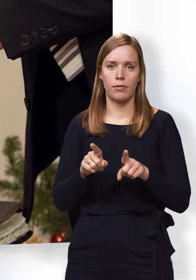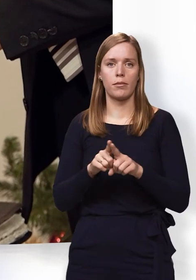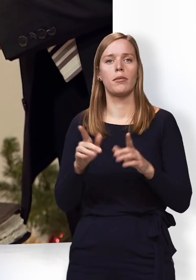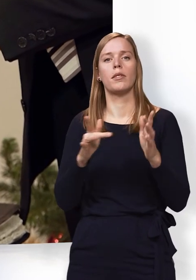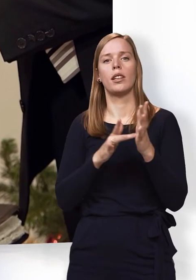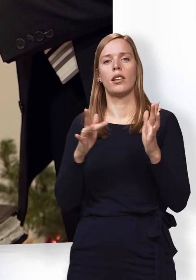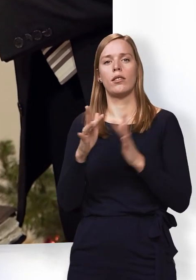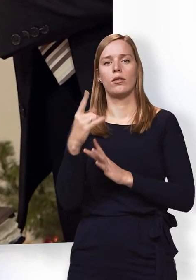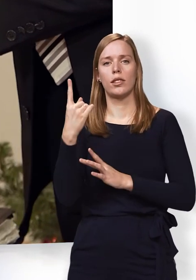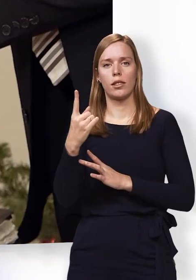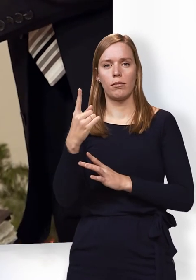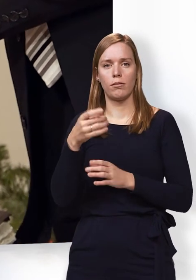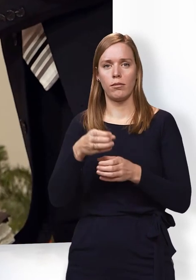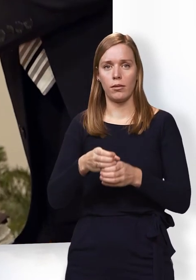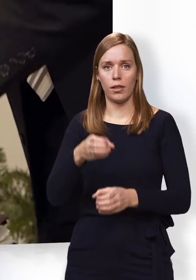nahm er den Kelch,